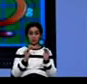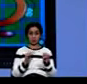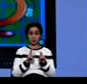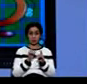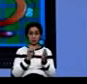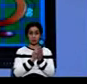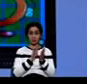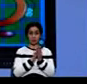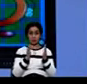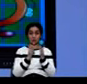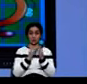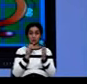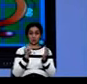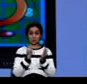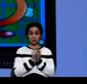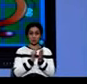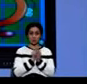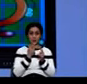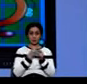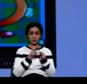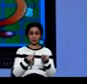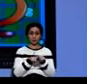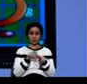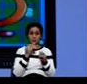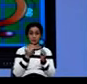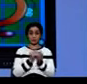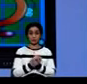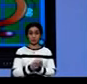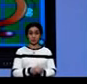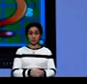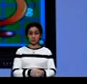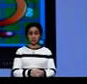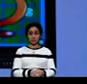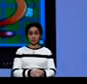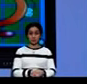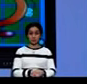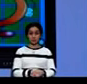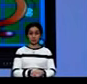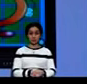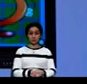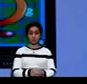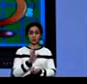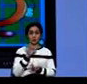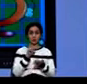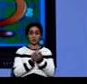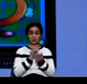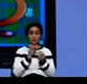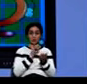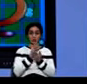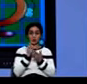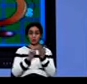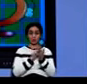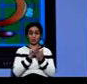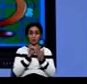Ребята, запишите, пожалуйста, задание для самостоятельной работы. Вы должны ответить